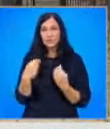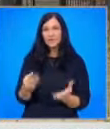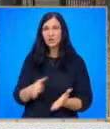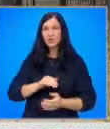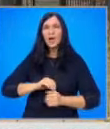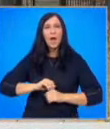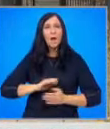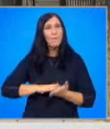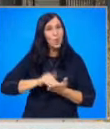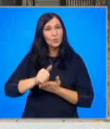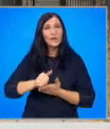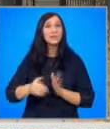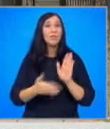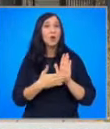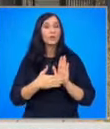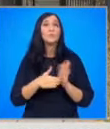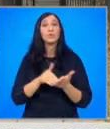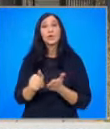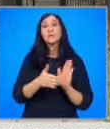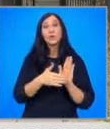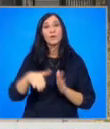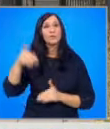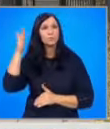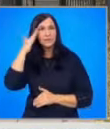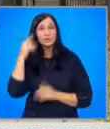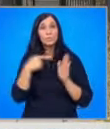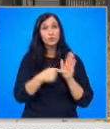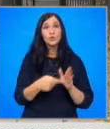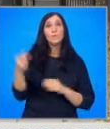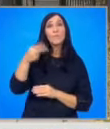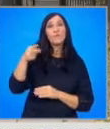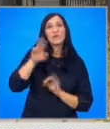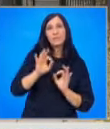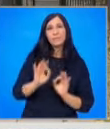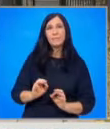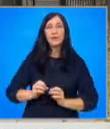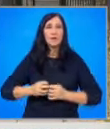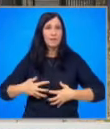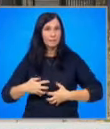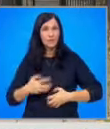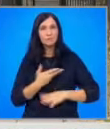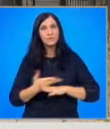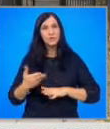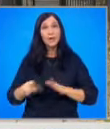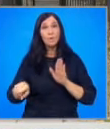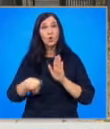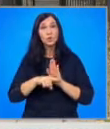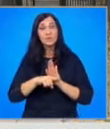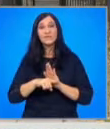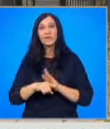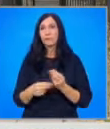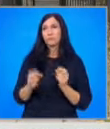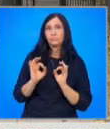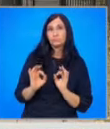нота. Протестната нота външно министерство е посочило, че повтарящите се примери на ескалиращо напрежение и системното отсъствие на адекватни мерки